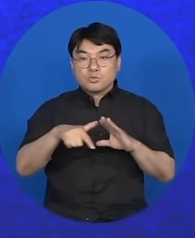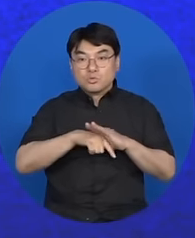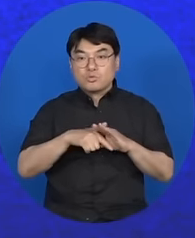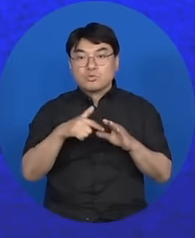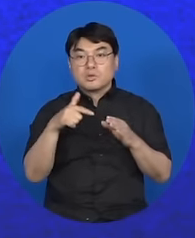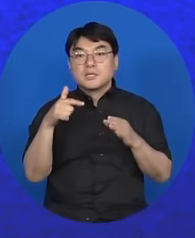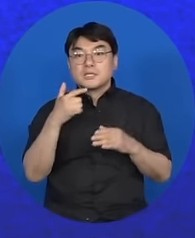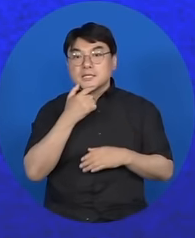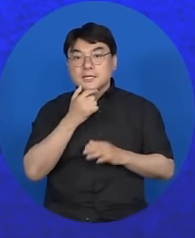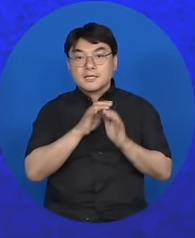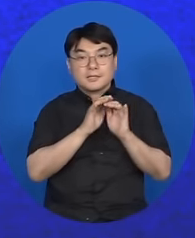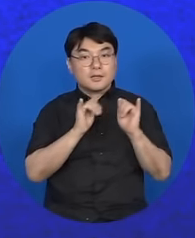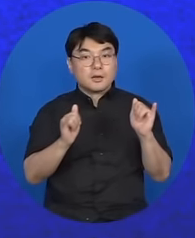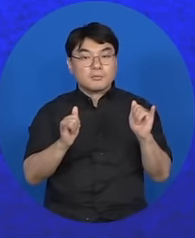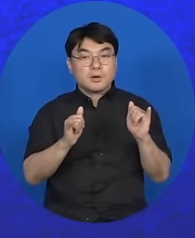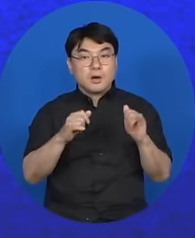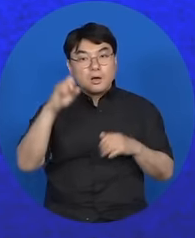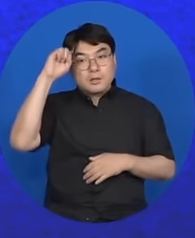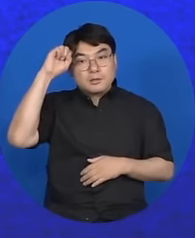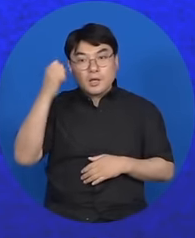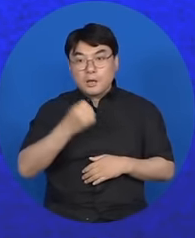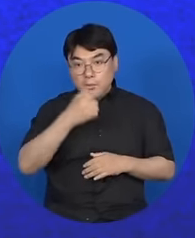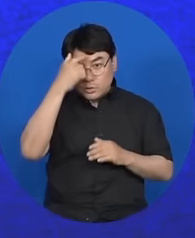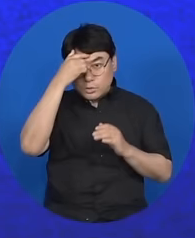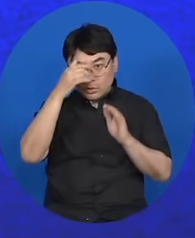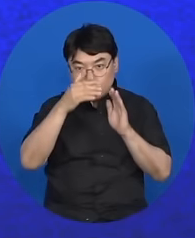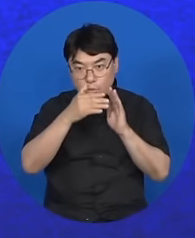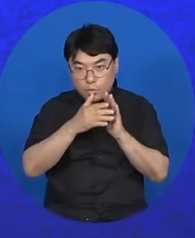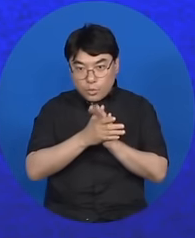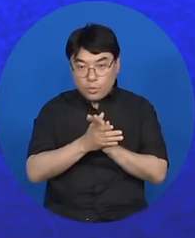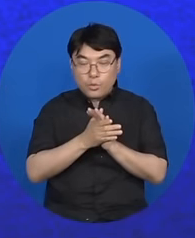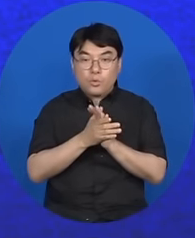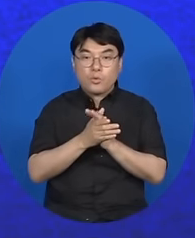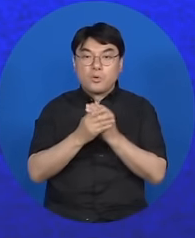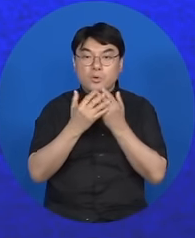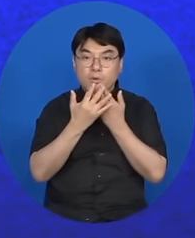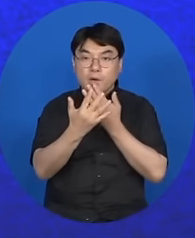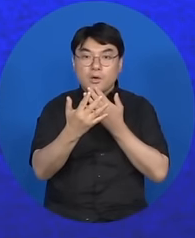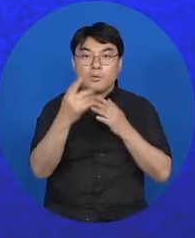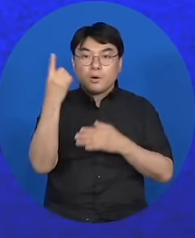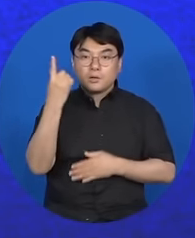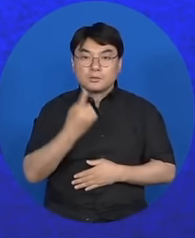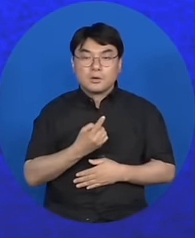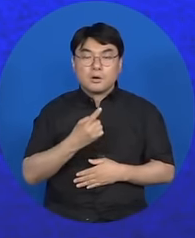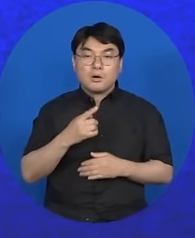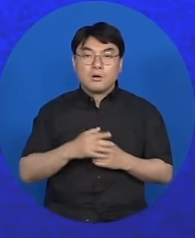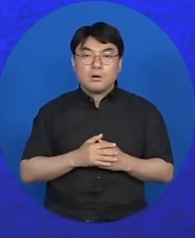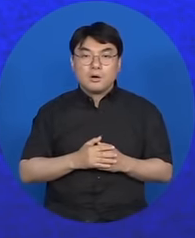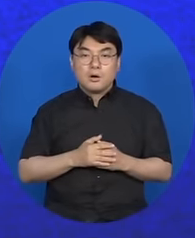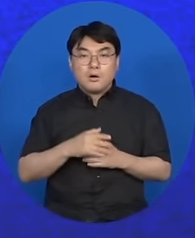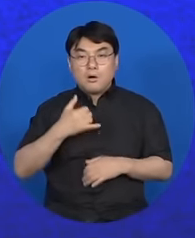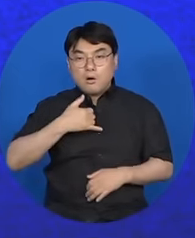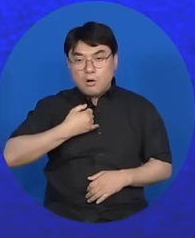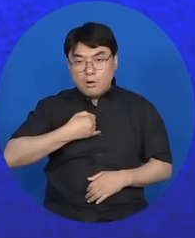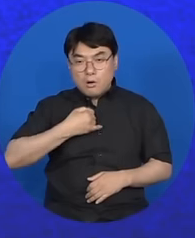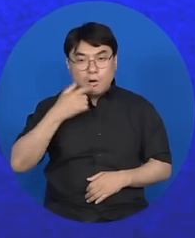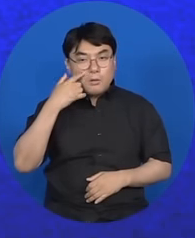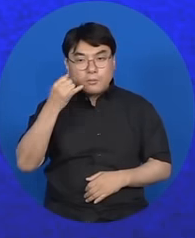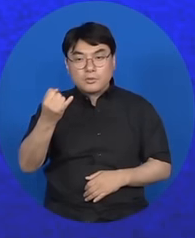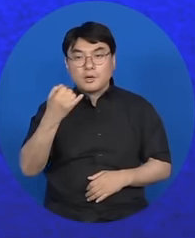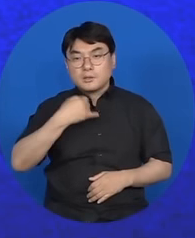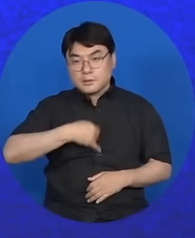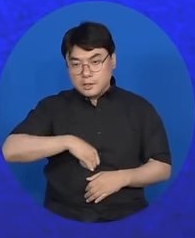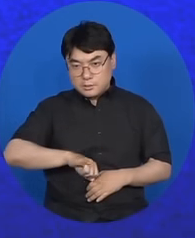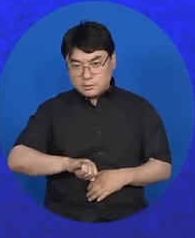됐을까요? 새벽 기도에 나와서 구원받지 못한 어머니와 또한 딸을 위해서 그렇게 눈물로